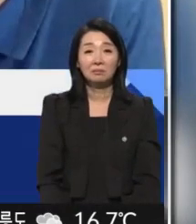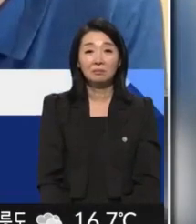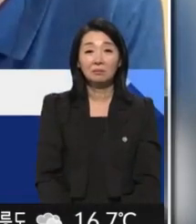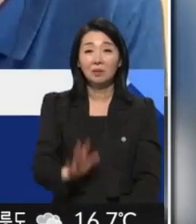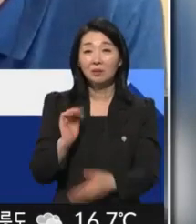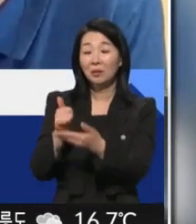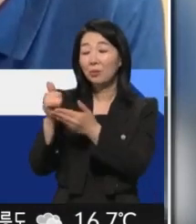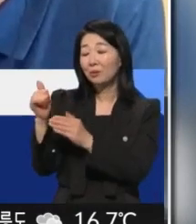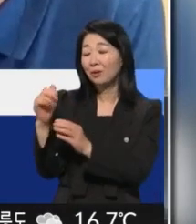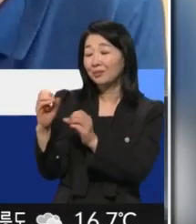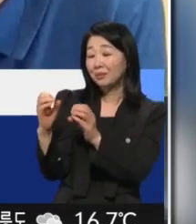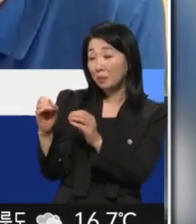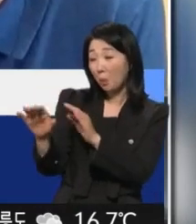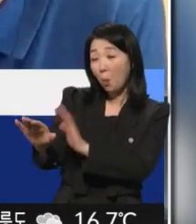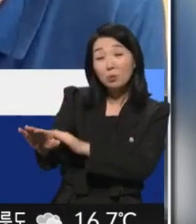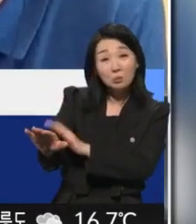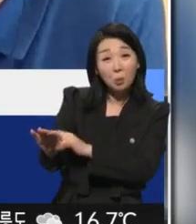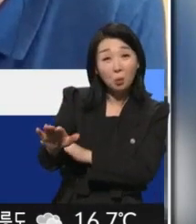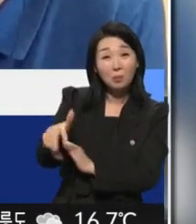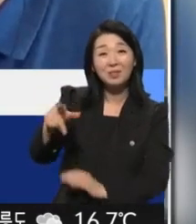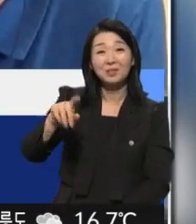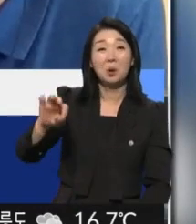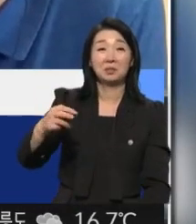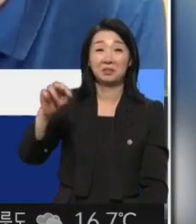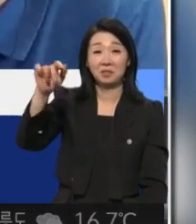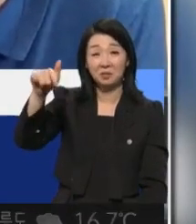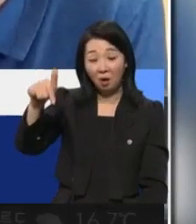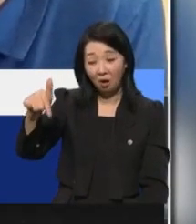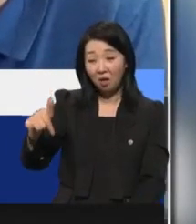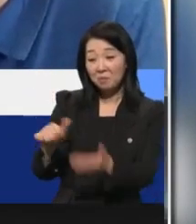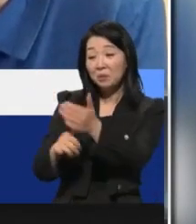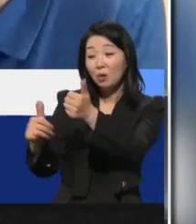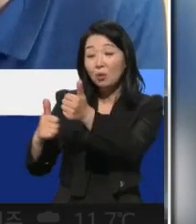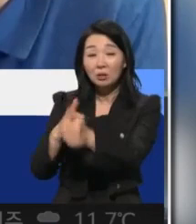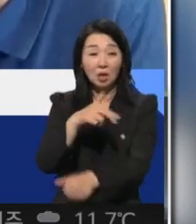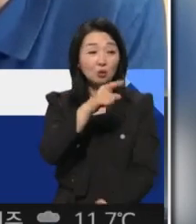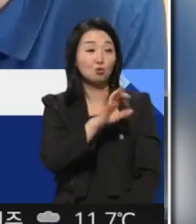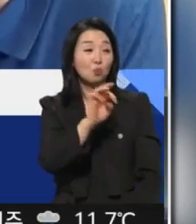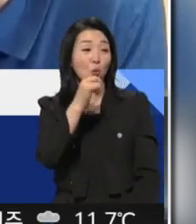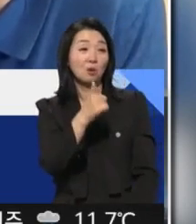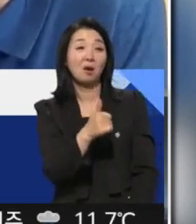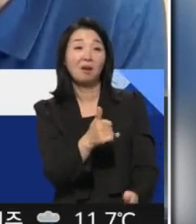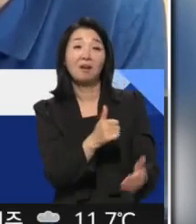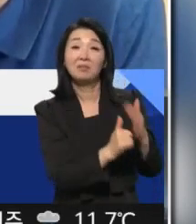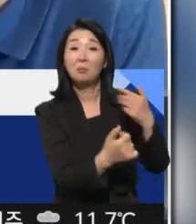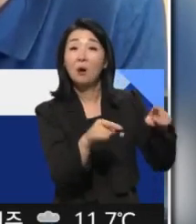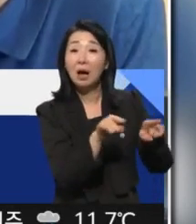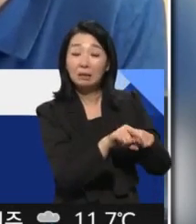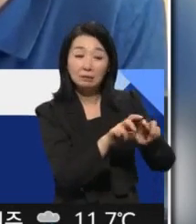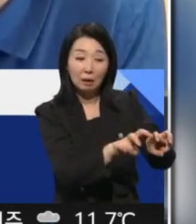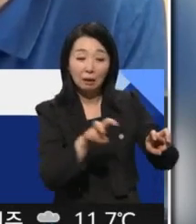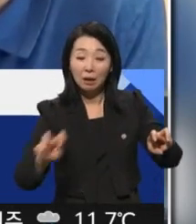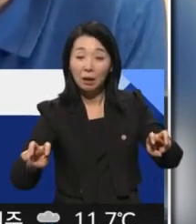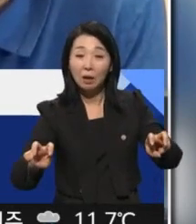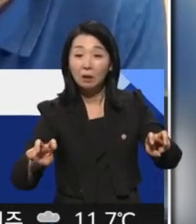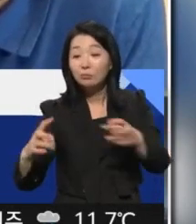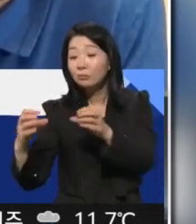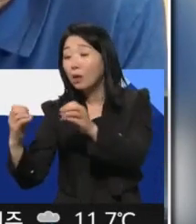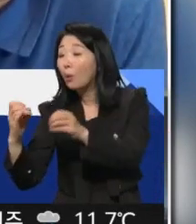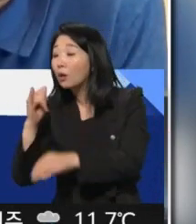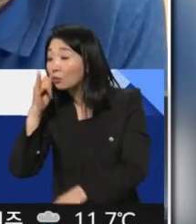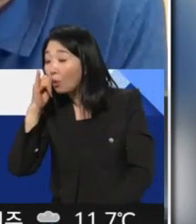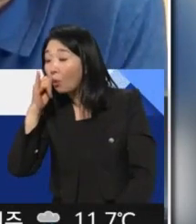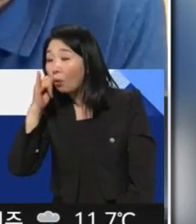또 이쪽에서 뭐 오른쪽에 정진석 비대위원장, 왼쪽에 주호영 원내대표가 앉으셨는데 또 이쪽하고 얘기하고